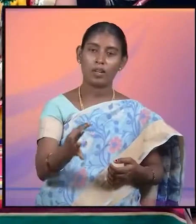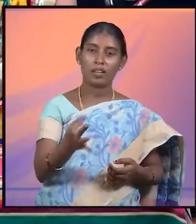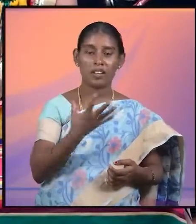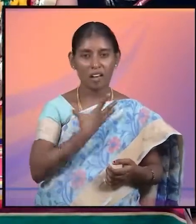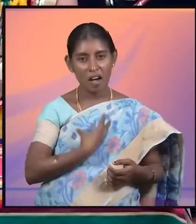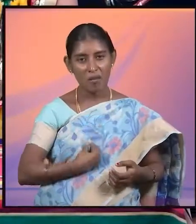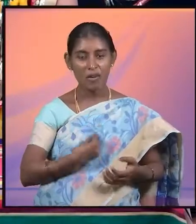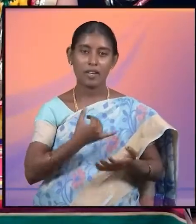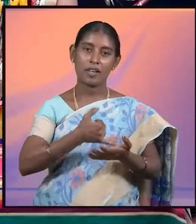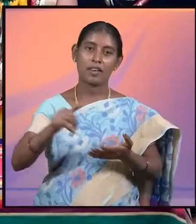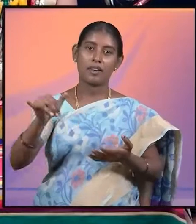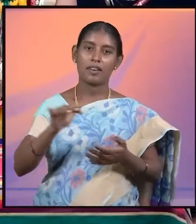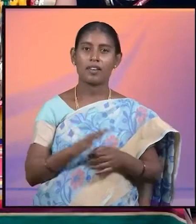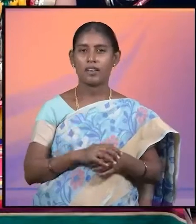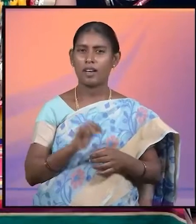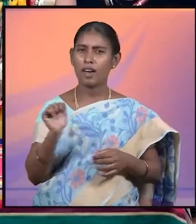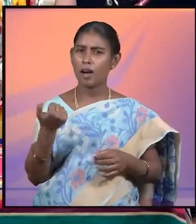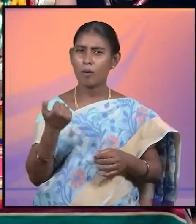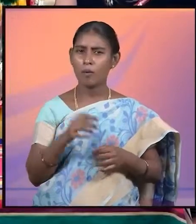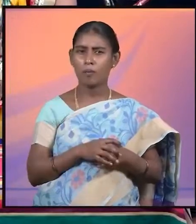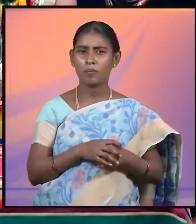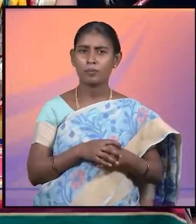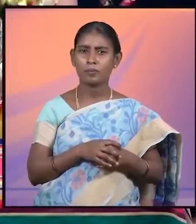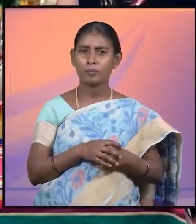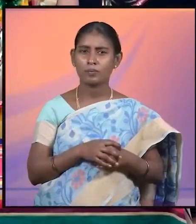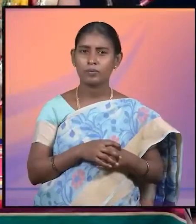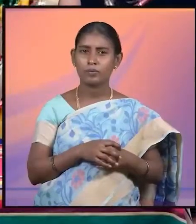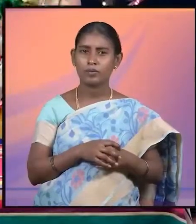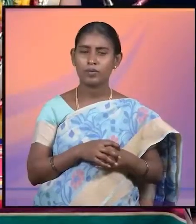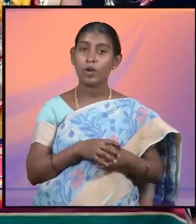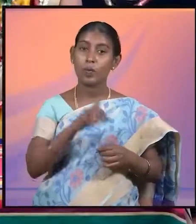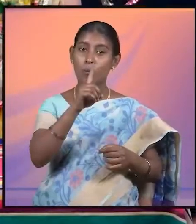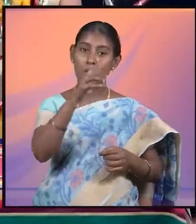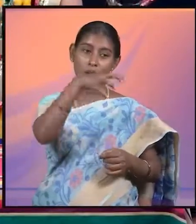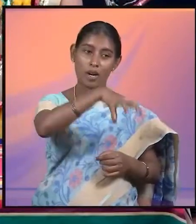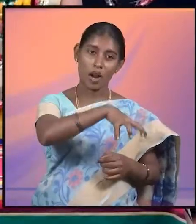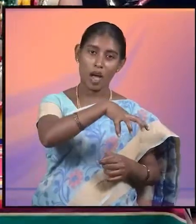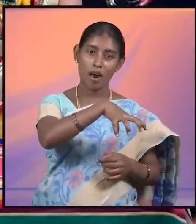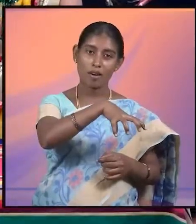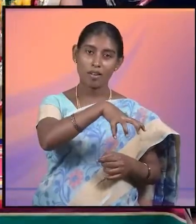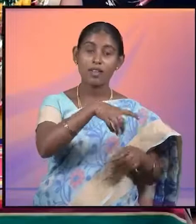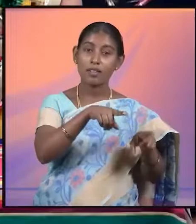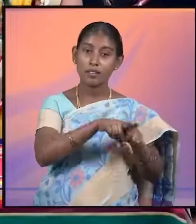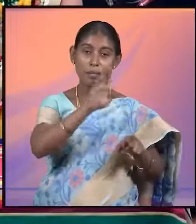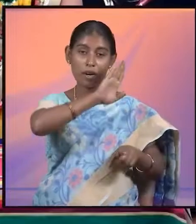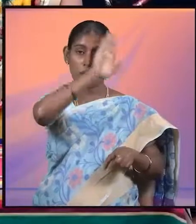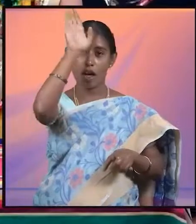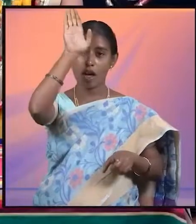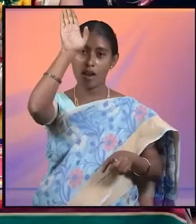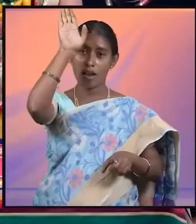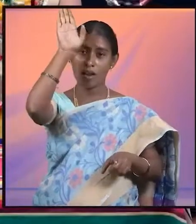தீர்த்தாங்க. எப்படின்னு விளக்கமா சொல்லுங்கக்கா. தகடூர் என்ன ஒரு நாடு, அதை